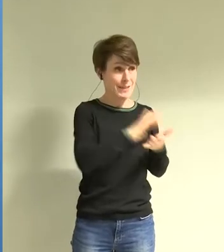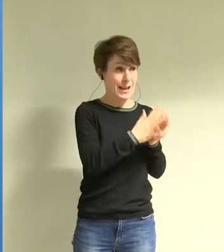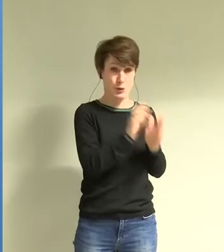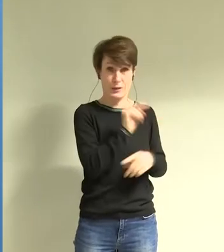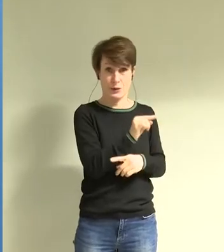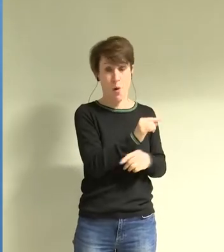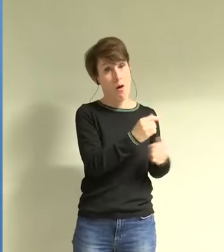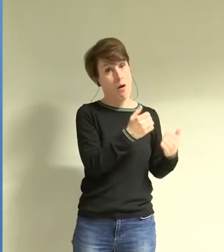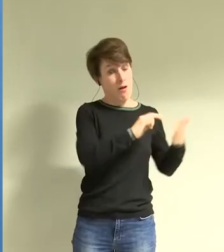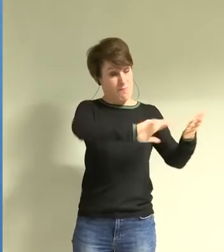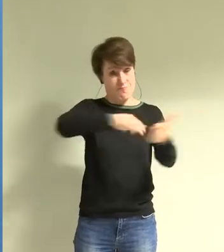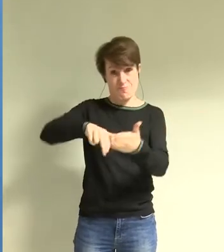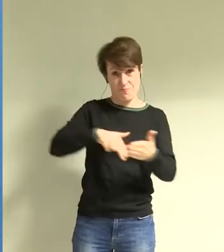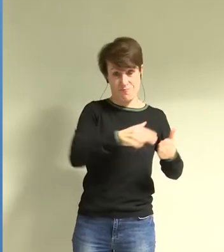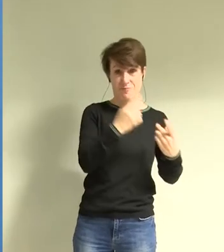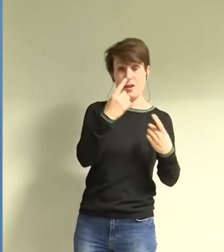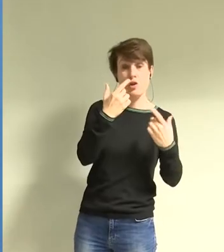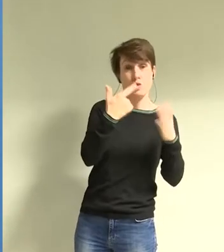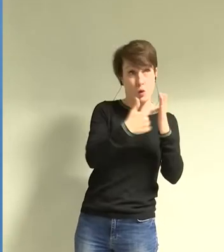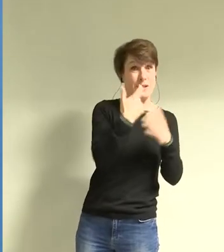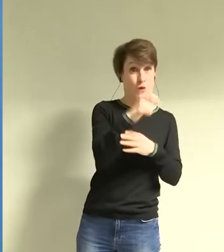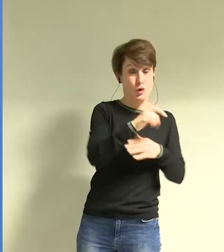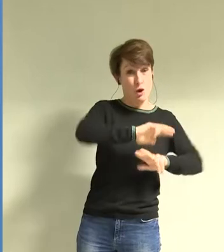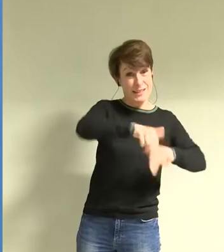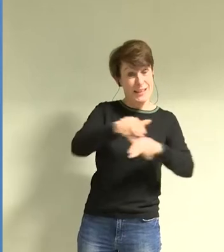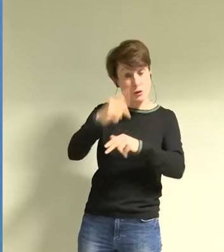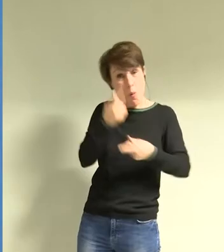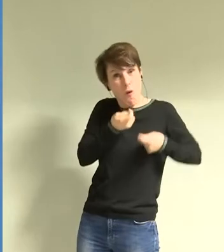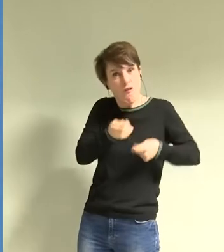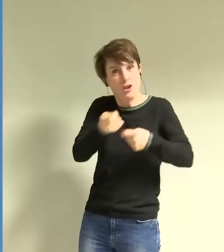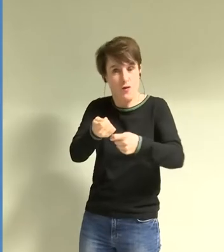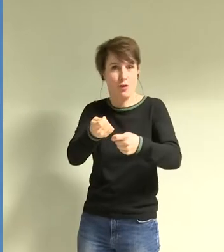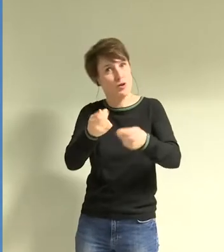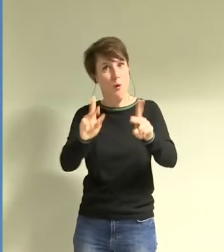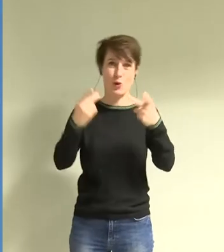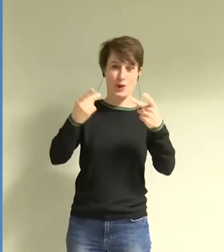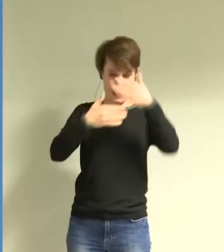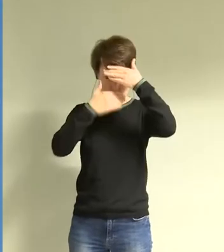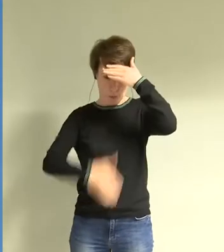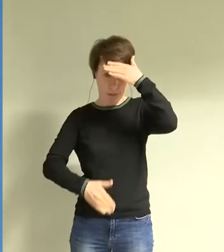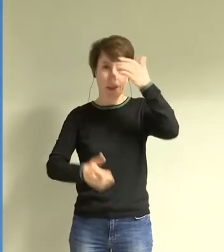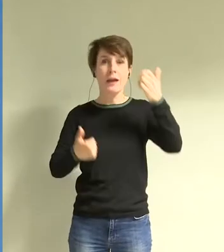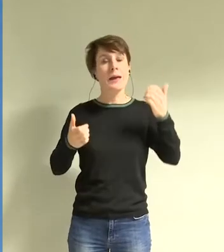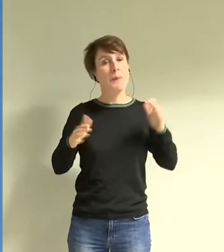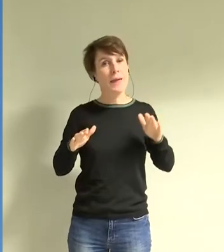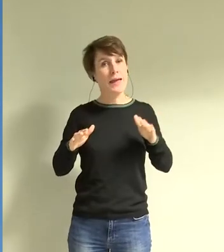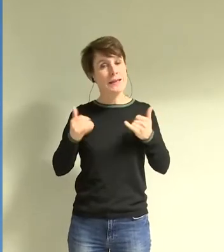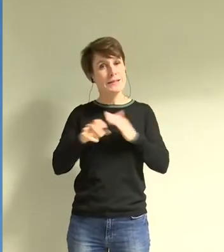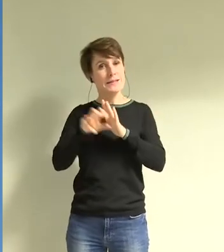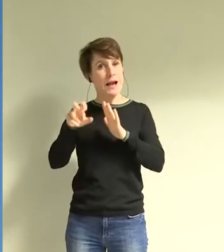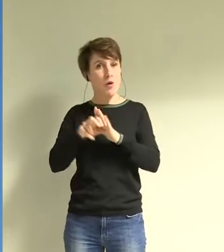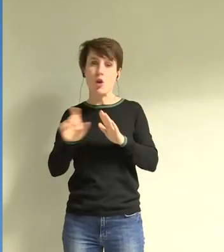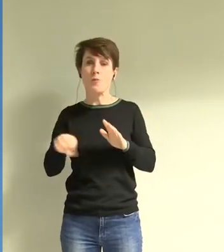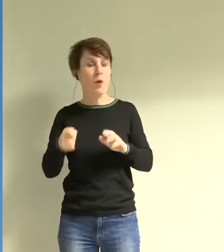deux mille deux cents signatures pour forcer cette autorisation le débat aurait dû être vite tranchée mais à grenoble la majorité des républiques et dont notre